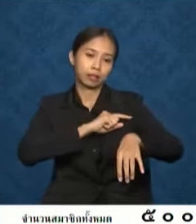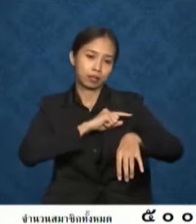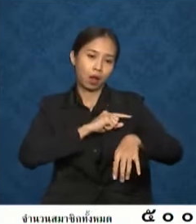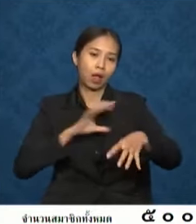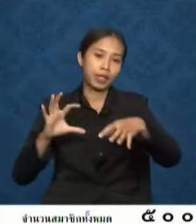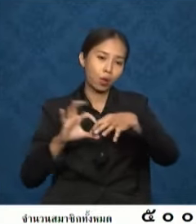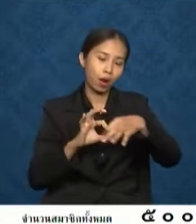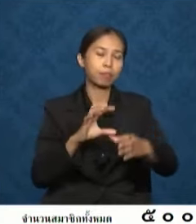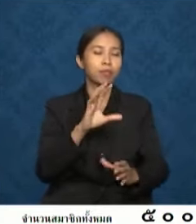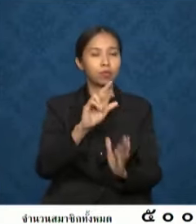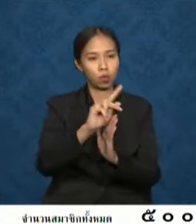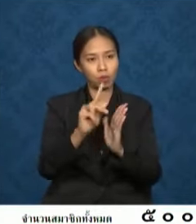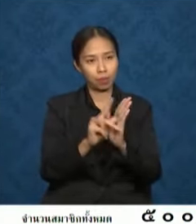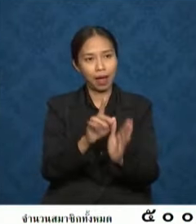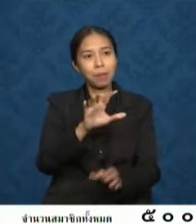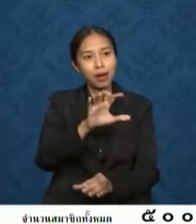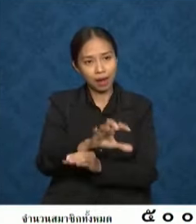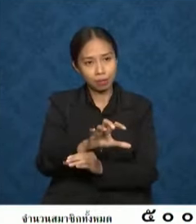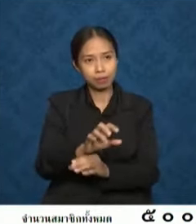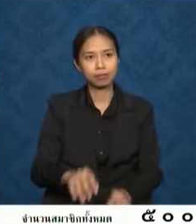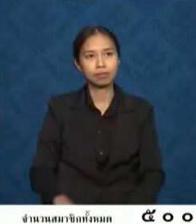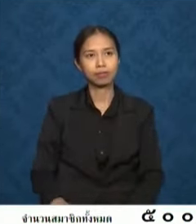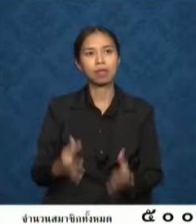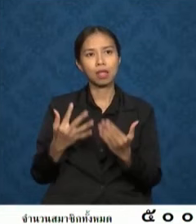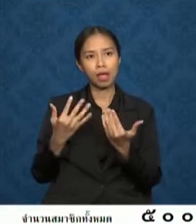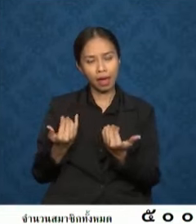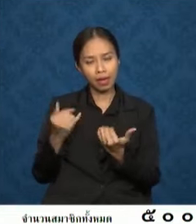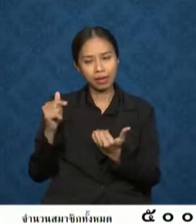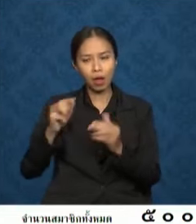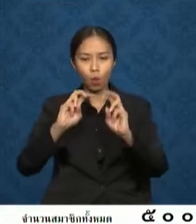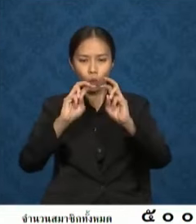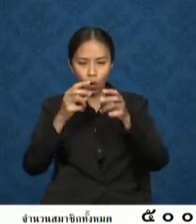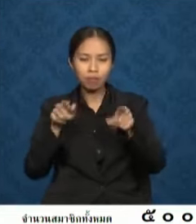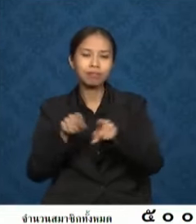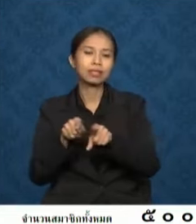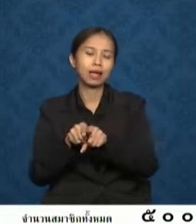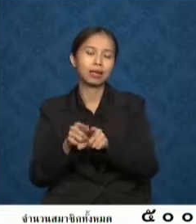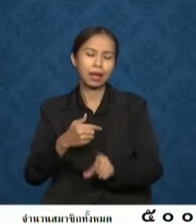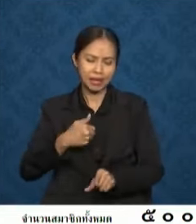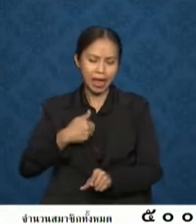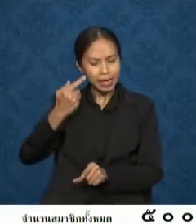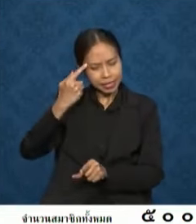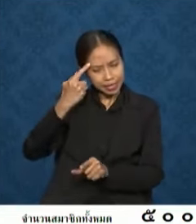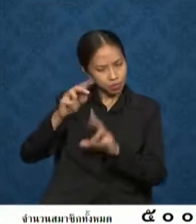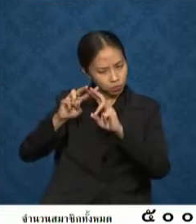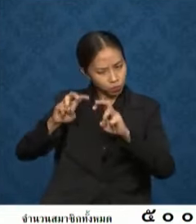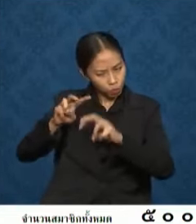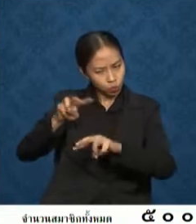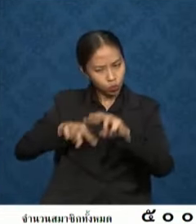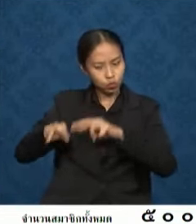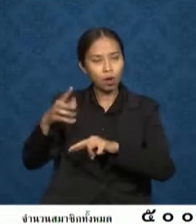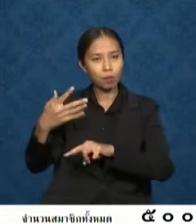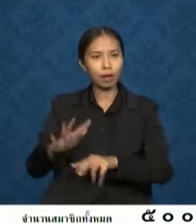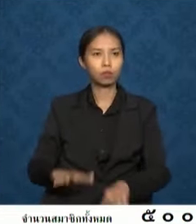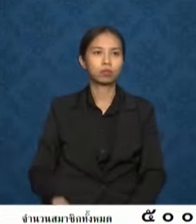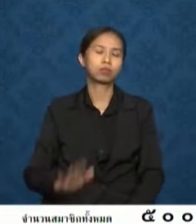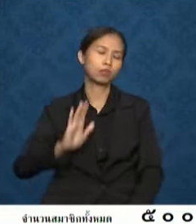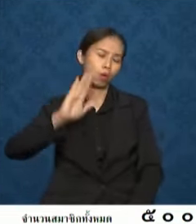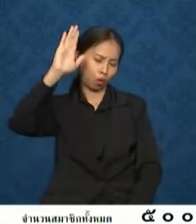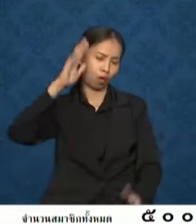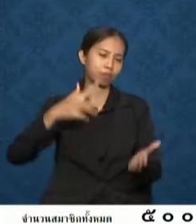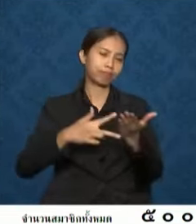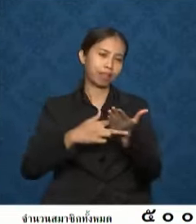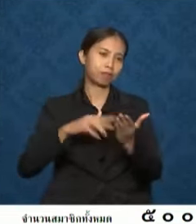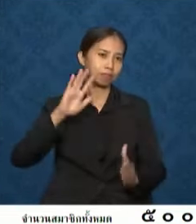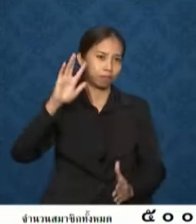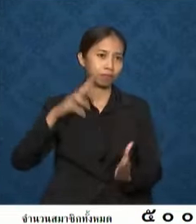หมายอ่าท่านดชครับเป็นประเด็นประท้วงเดียวกันนะครับแล้วผมวินิจฉัยแล้วครับท่านท่านประธานครับผมขออนุญาตวงท่านประธานนิดนึงครับขอนุญาตขอ